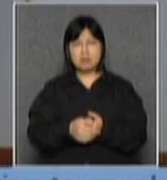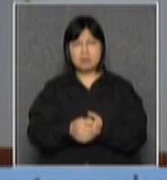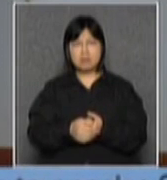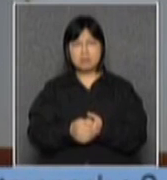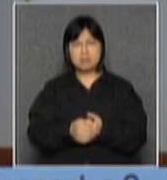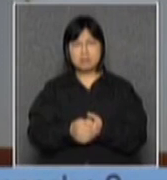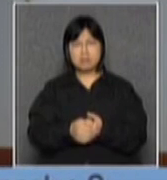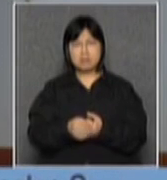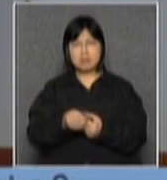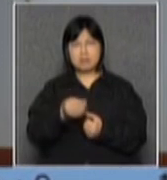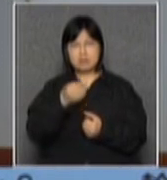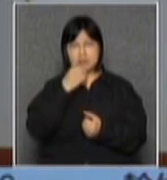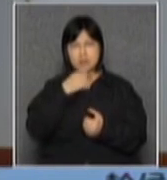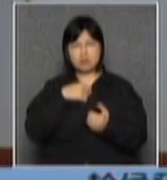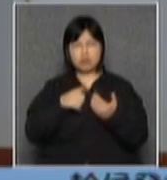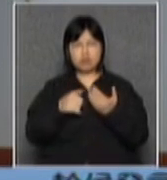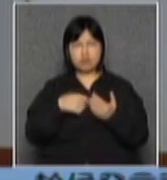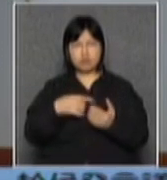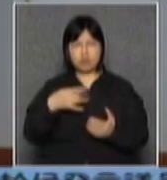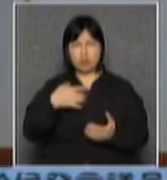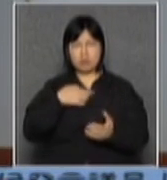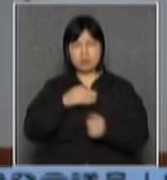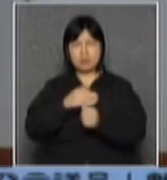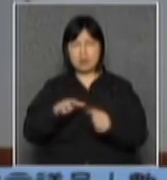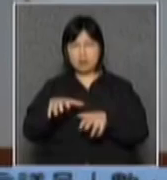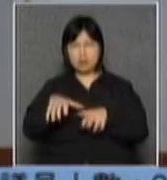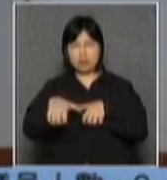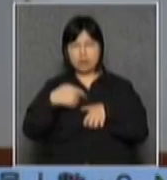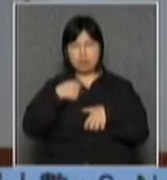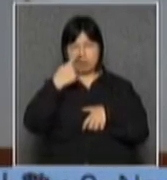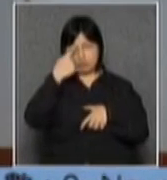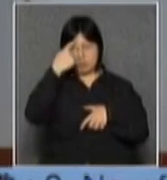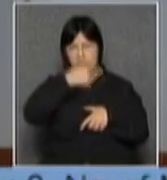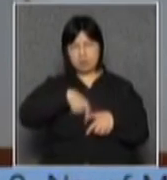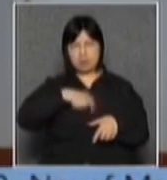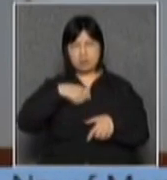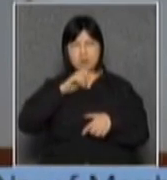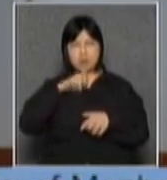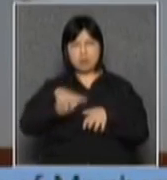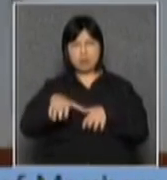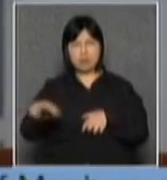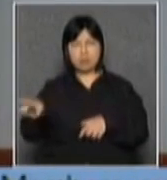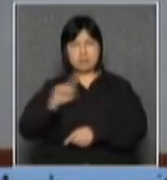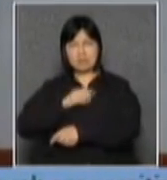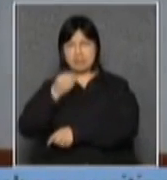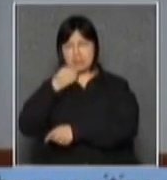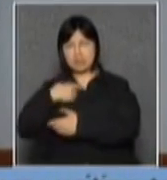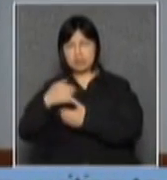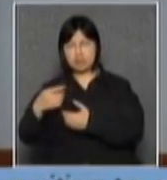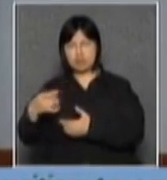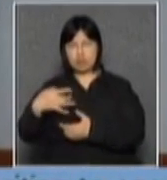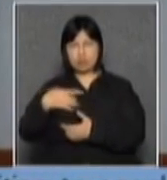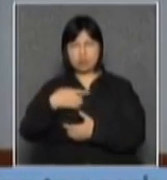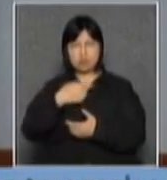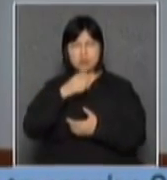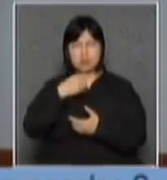食砒霜毒老虎，長毛就係老虎，我食砒霜俾佢食，咁你咪自己俾佢食咯。你唔得，你身上話唔